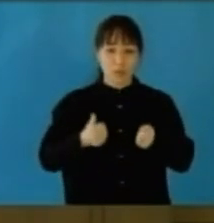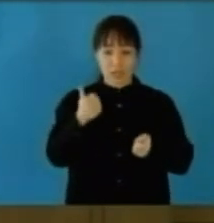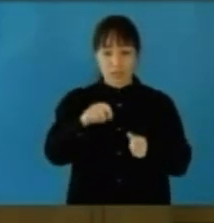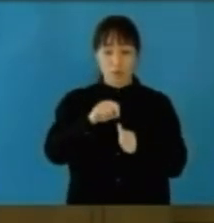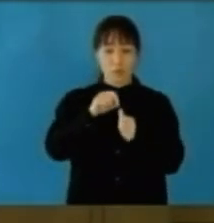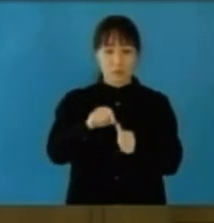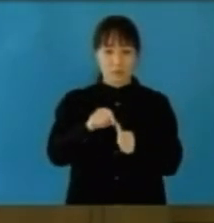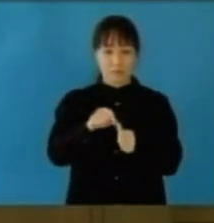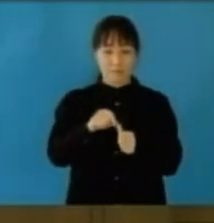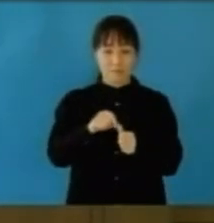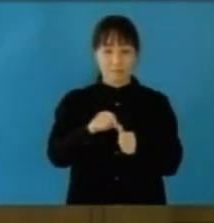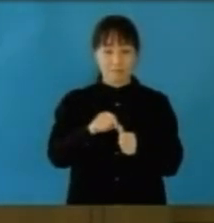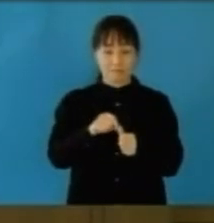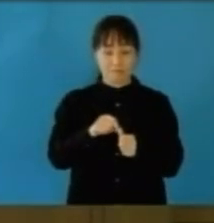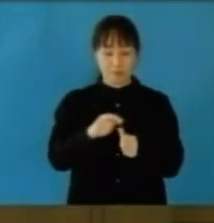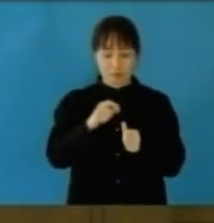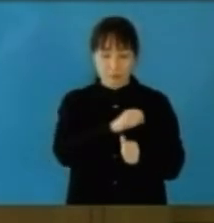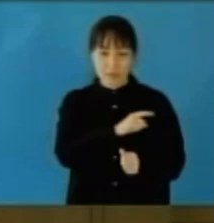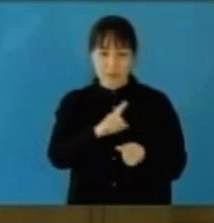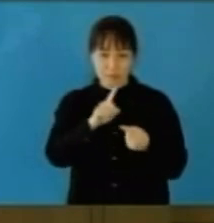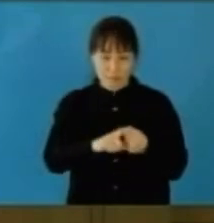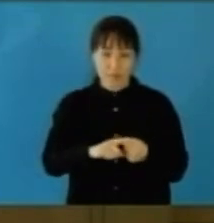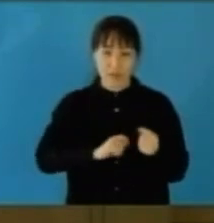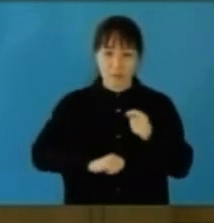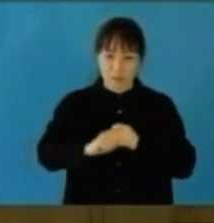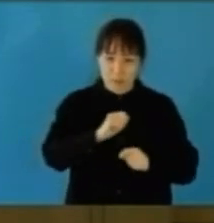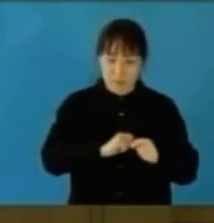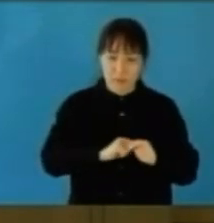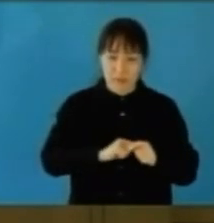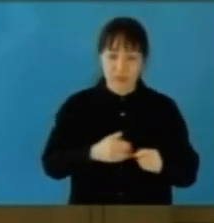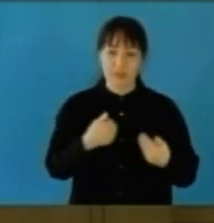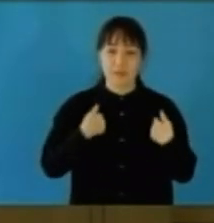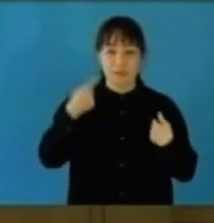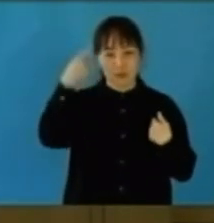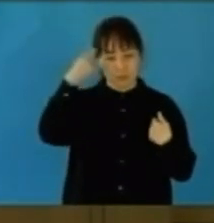するなど、戦略的な合宿誘致に取り組むことが必要であると考えます。そ